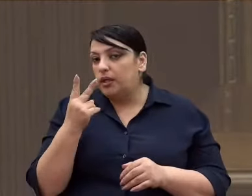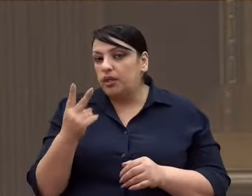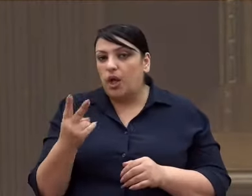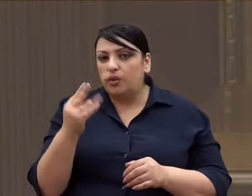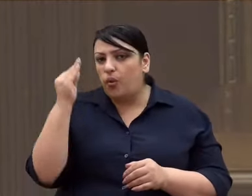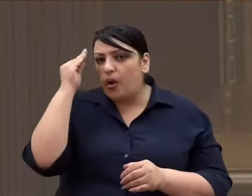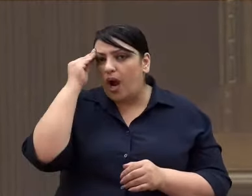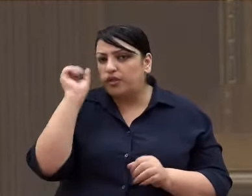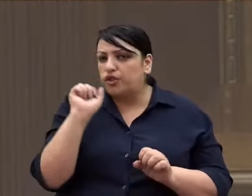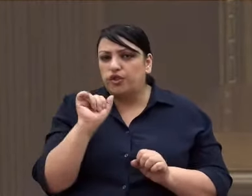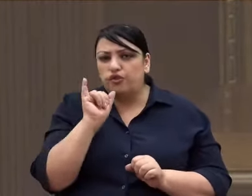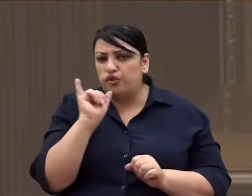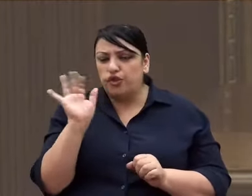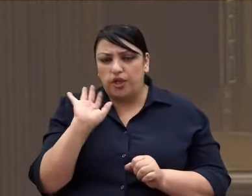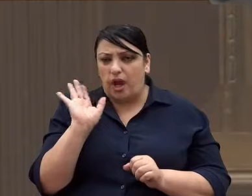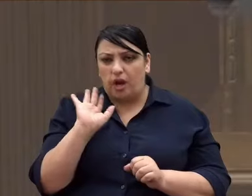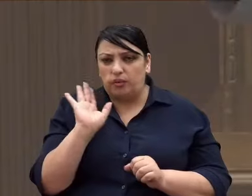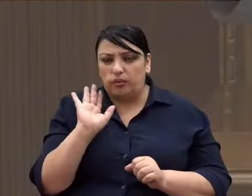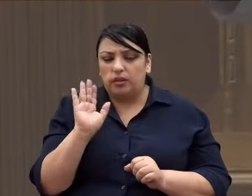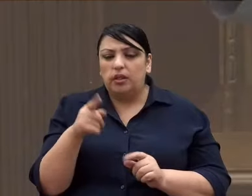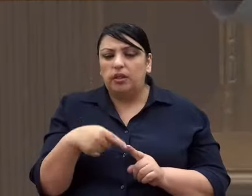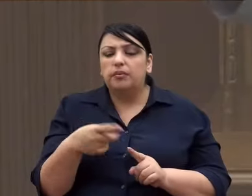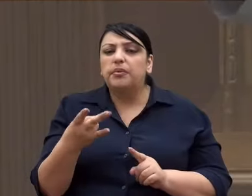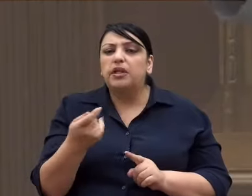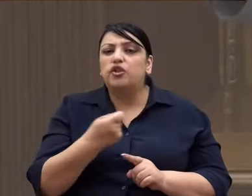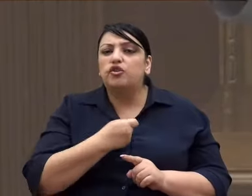կարող լինել, սա պիտի ուղղակի շպրտվի